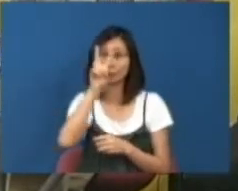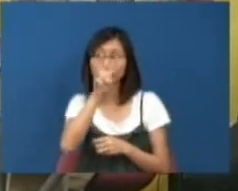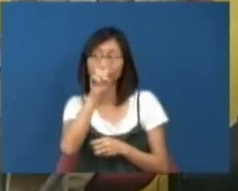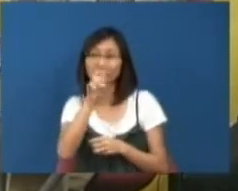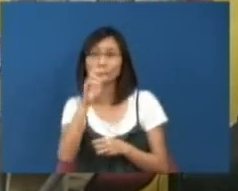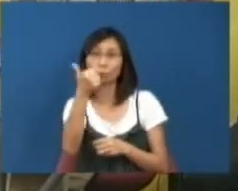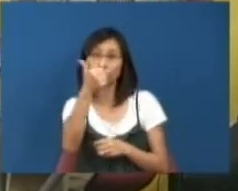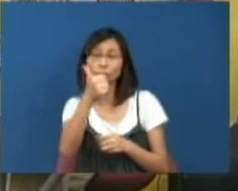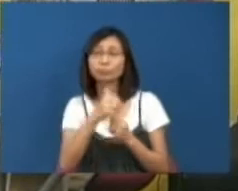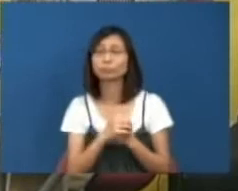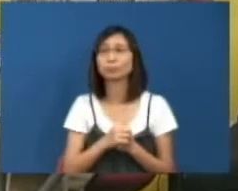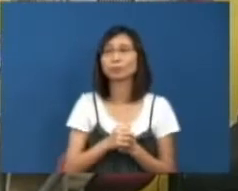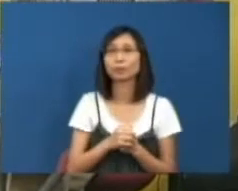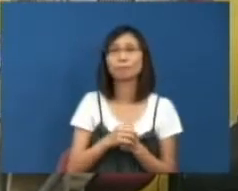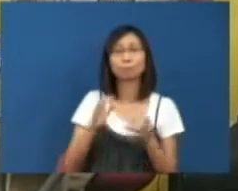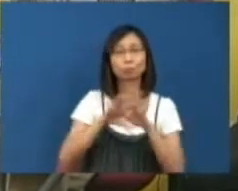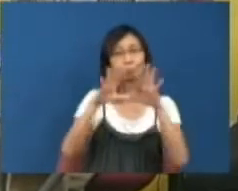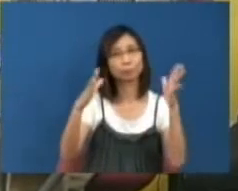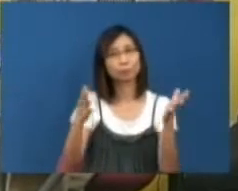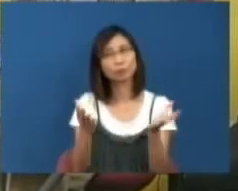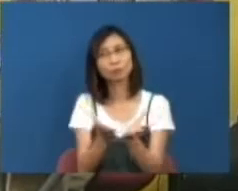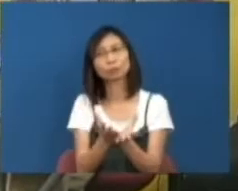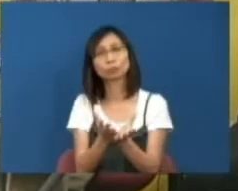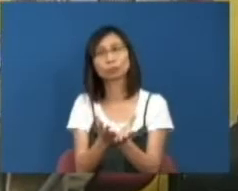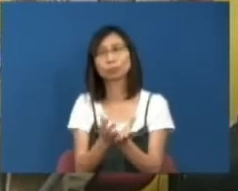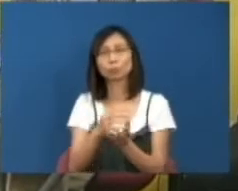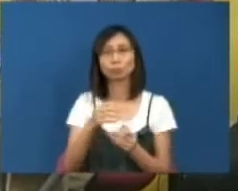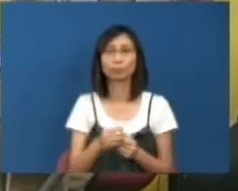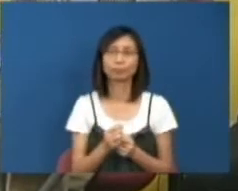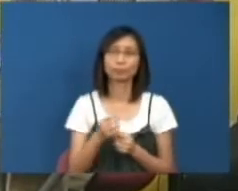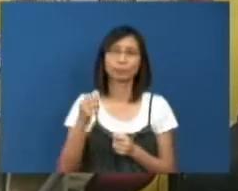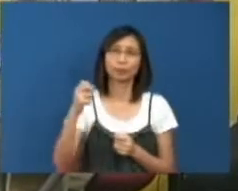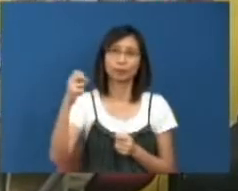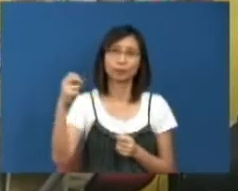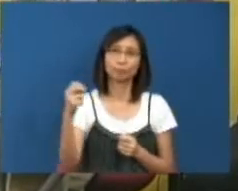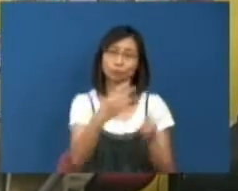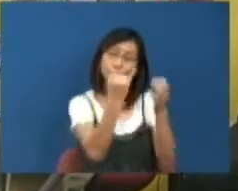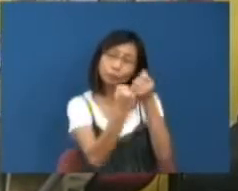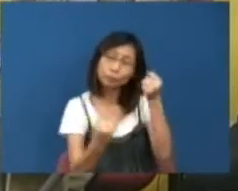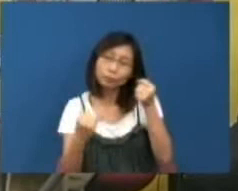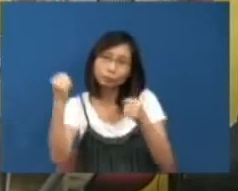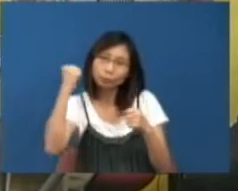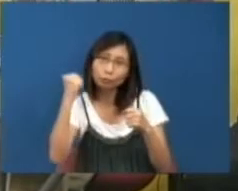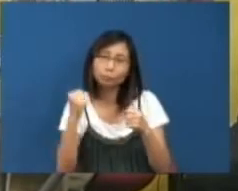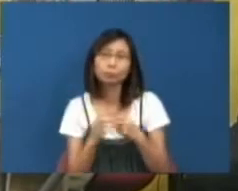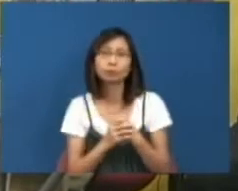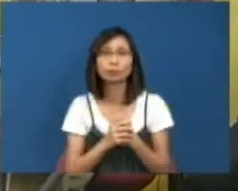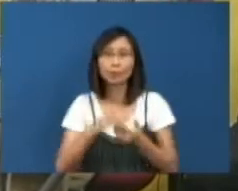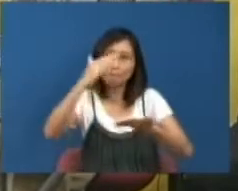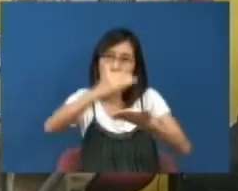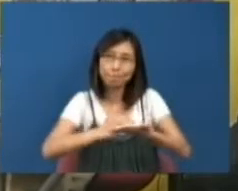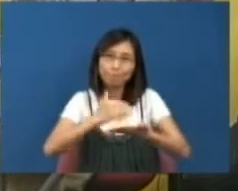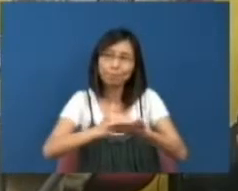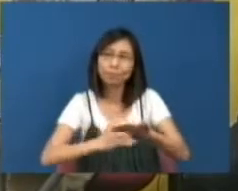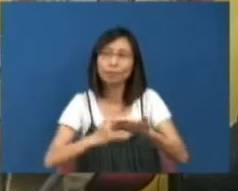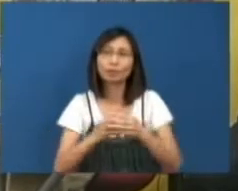啊，咁佢可以全部咧係用。再生能源嚟到做廣告，咁咪減低咗咧就嗰